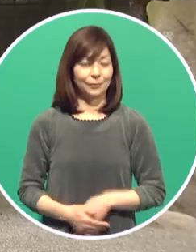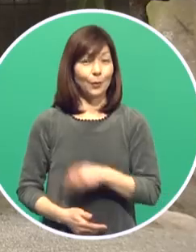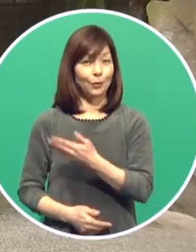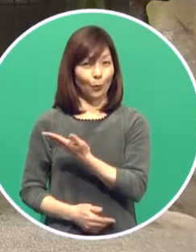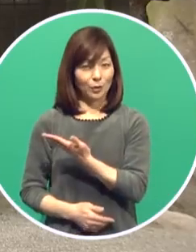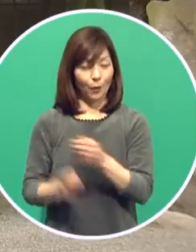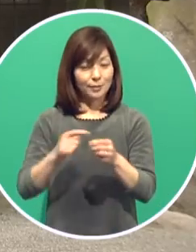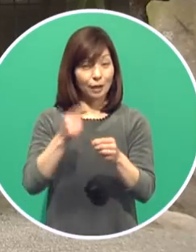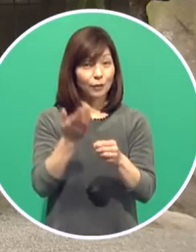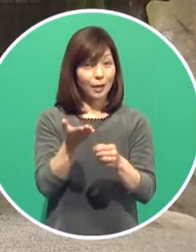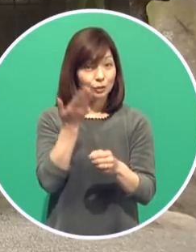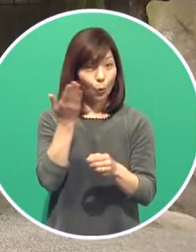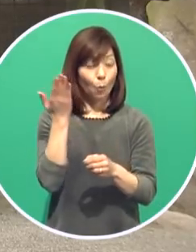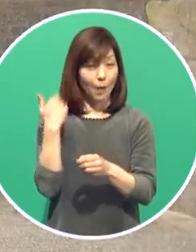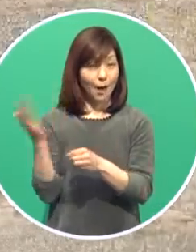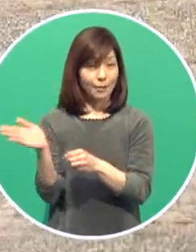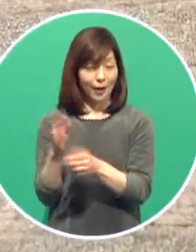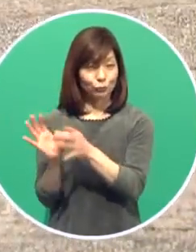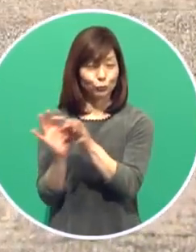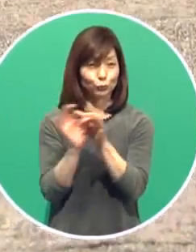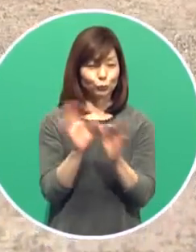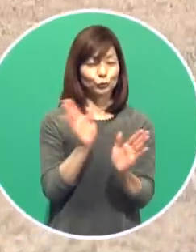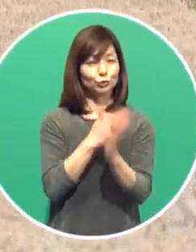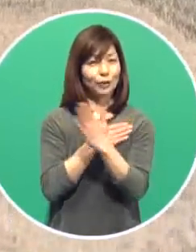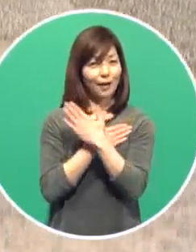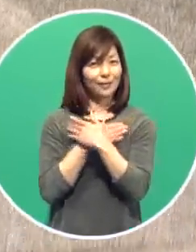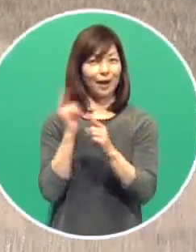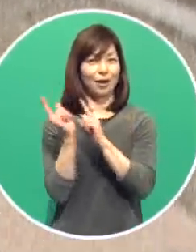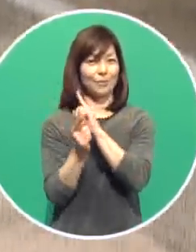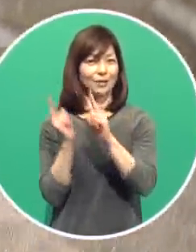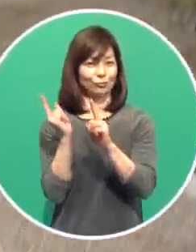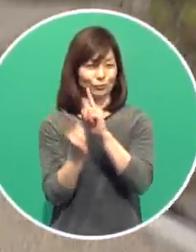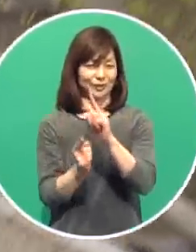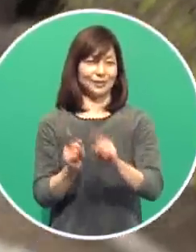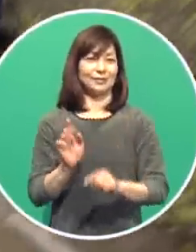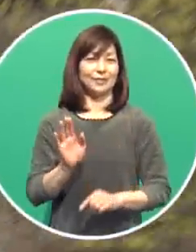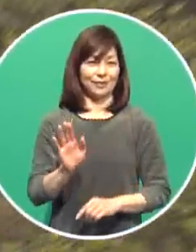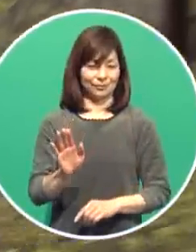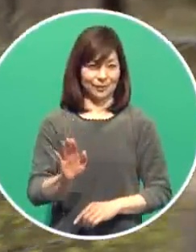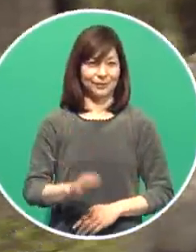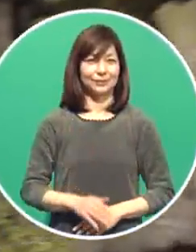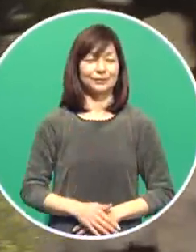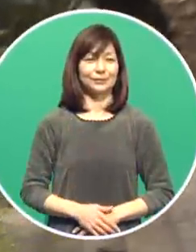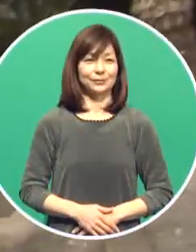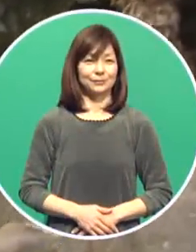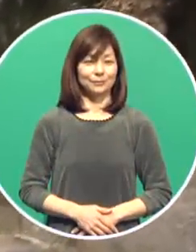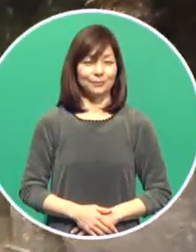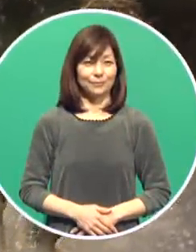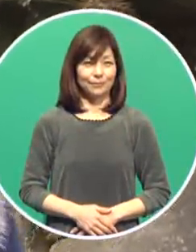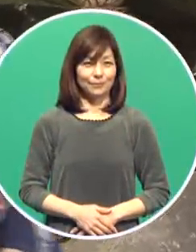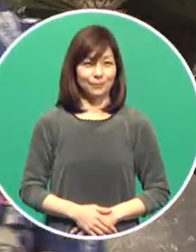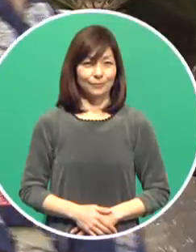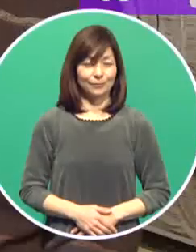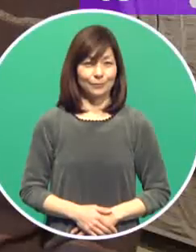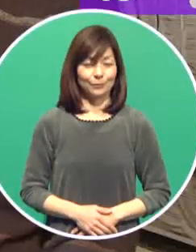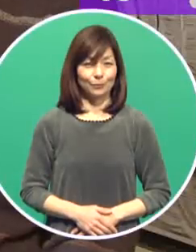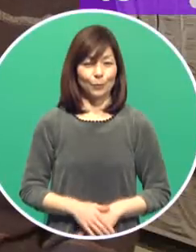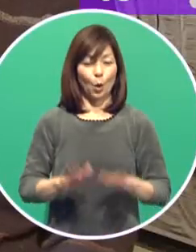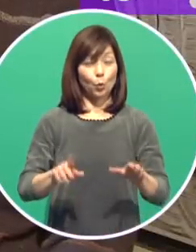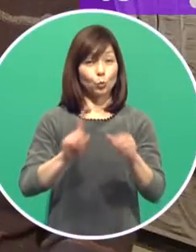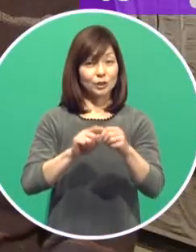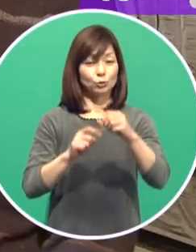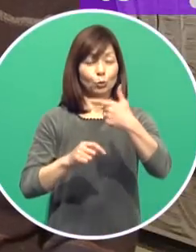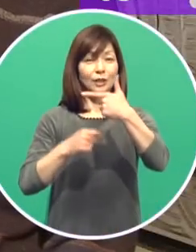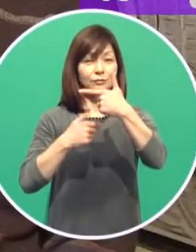には100年以上前から続く浴衣祭りがあるんだ。 竹原にも浴衣祭りあるんだ。 6